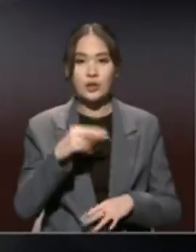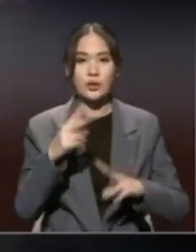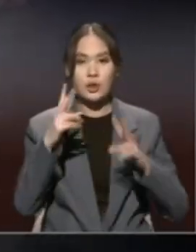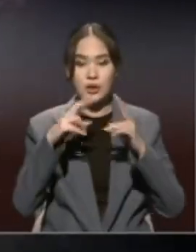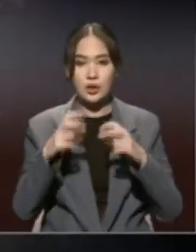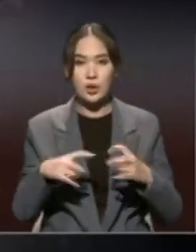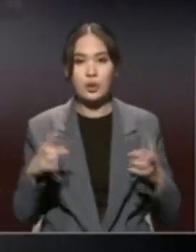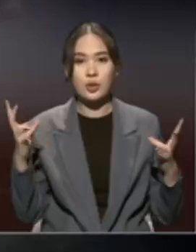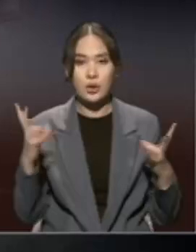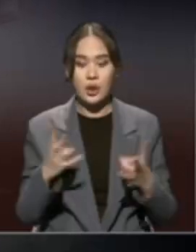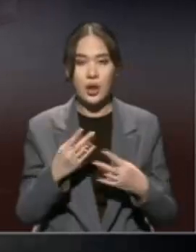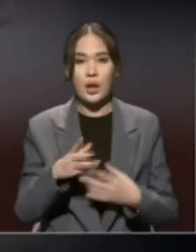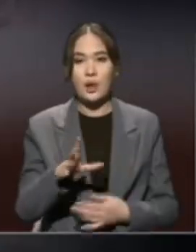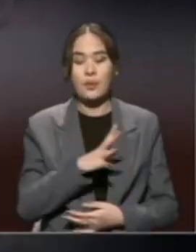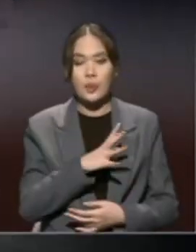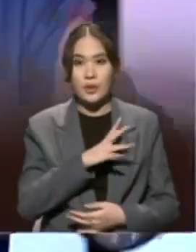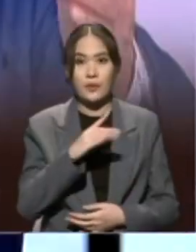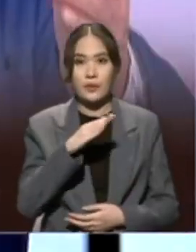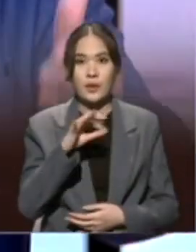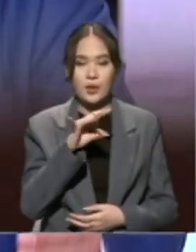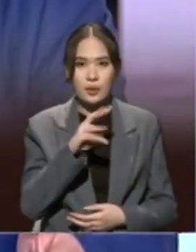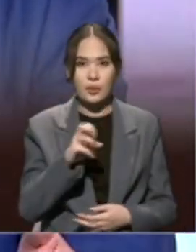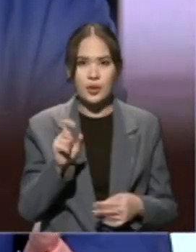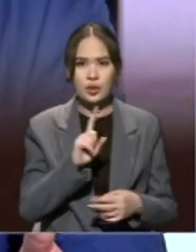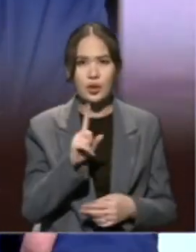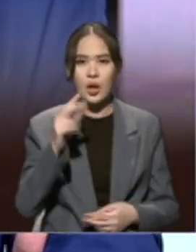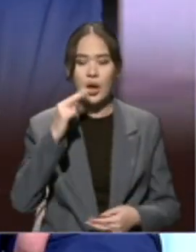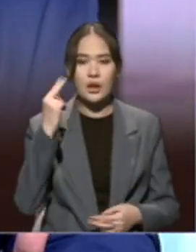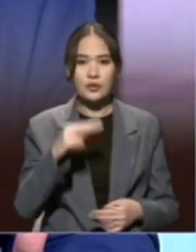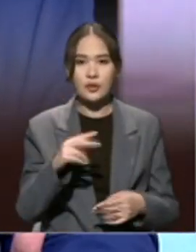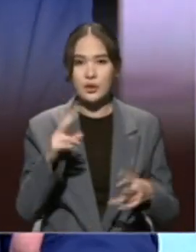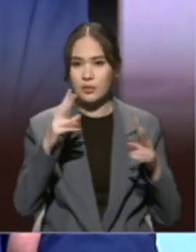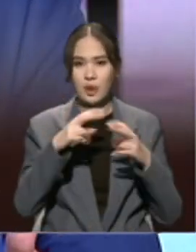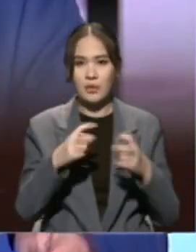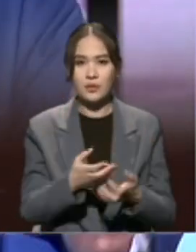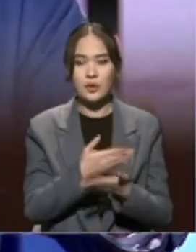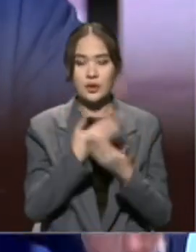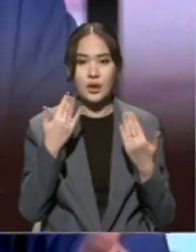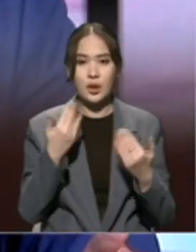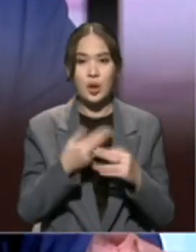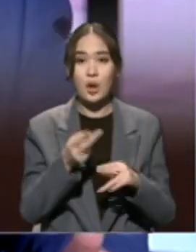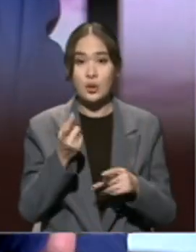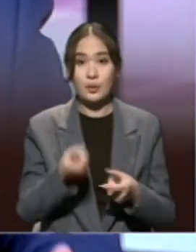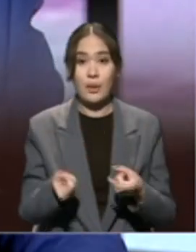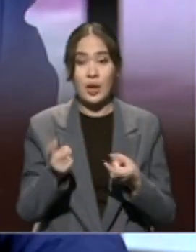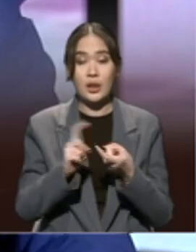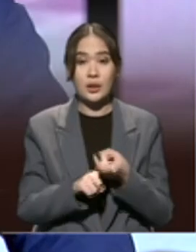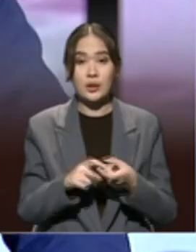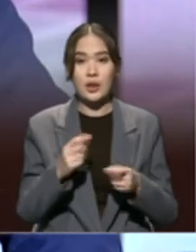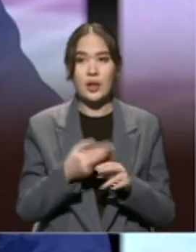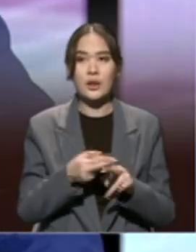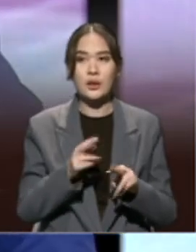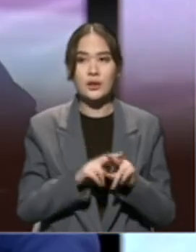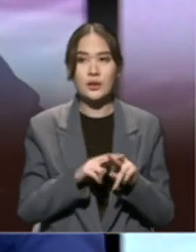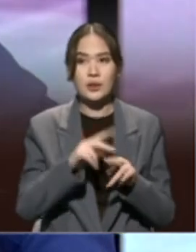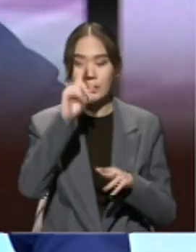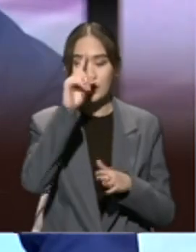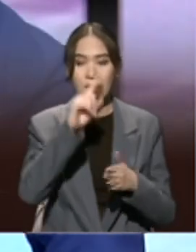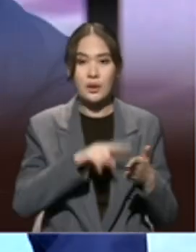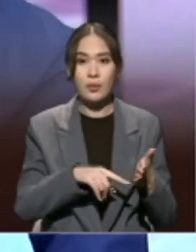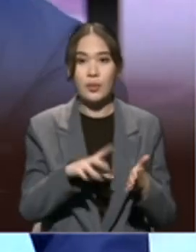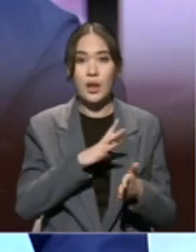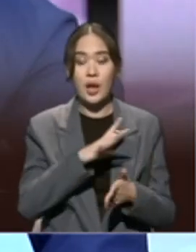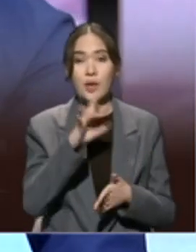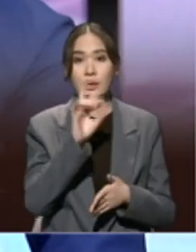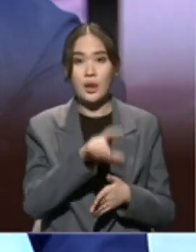керек. Кейбір фирмалар бар, олар сапасын онша тексермейді. Соған байланысты жаңағы сенім артқан